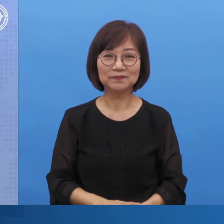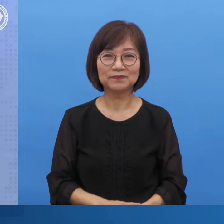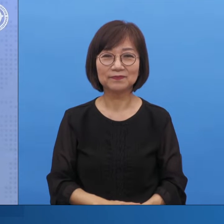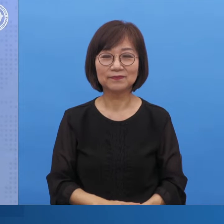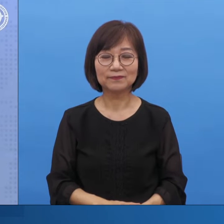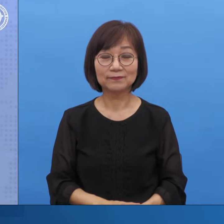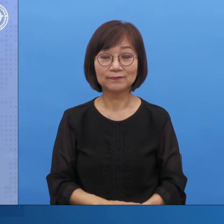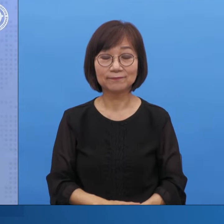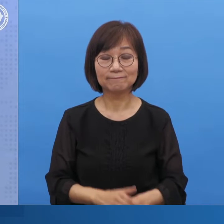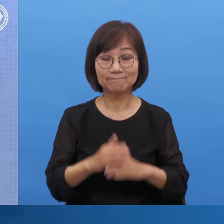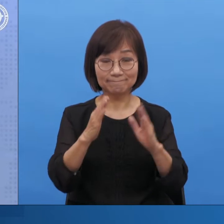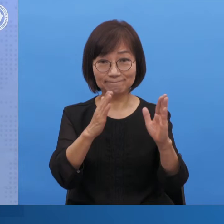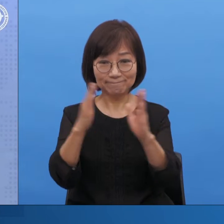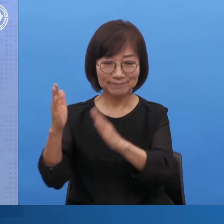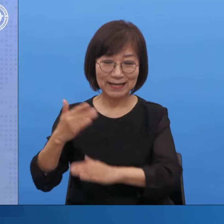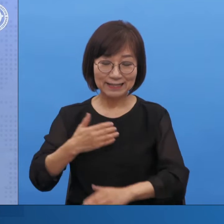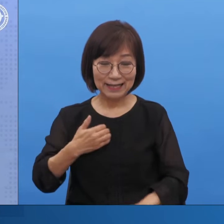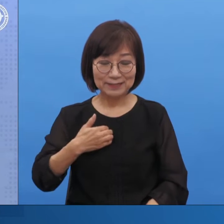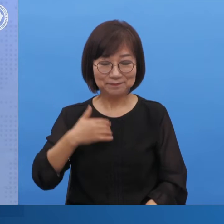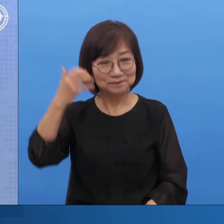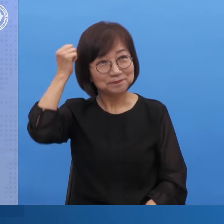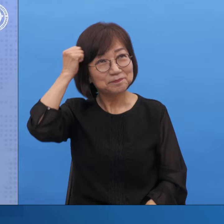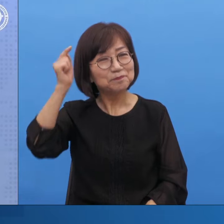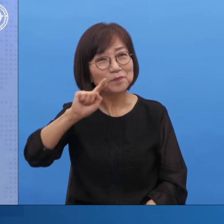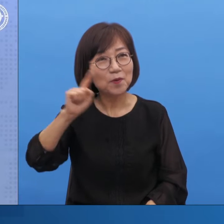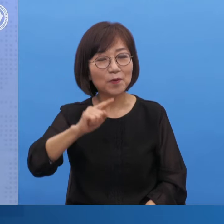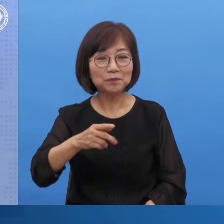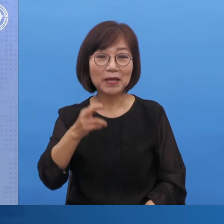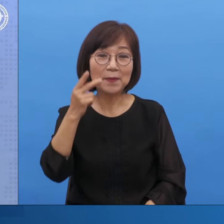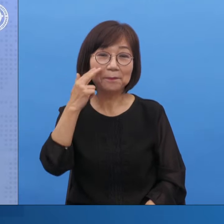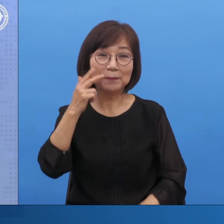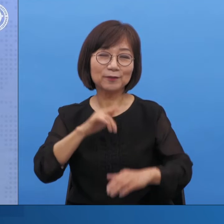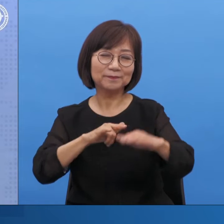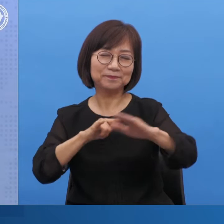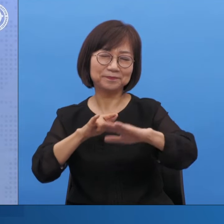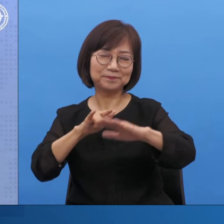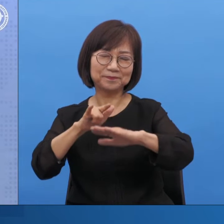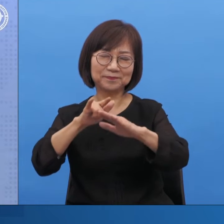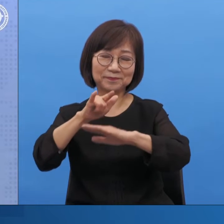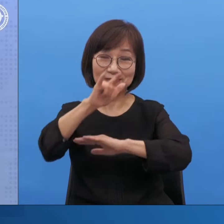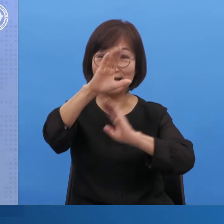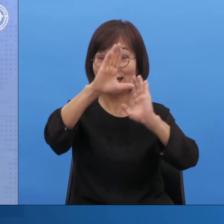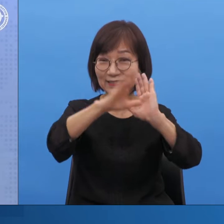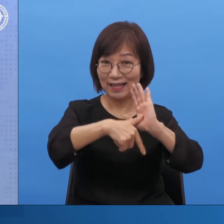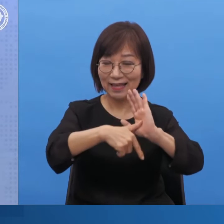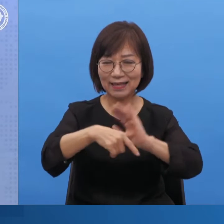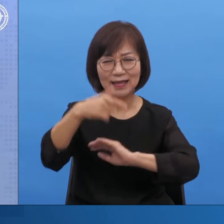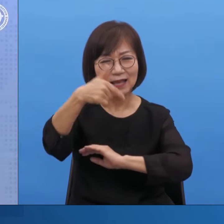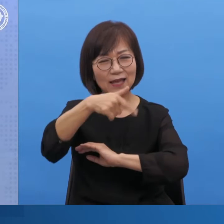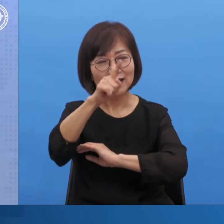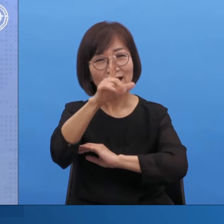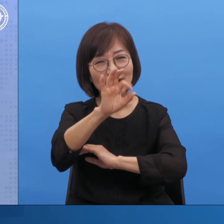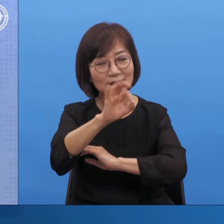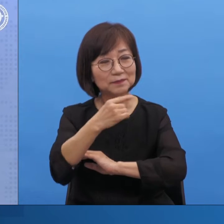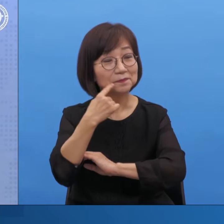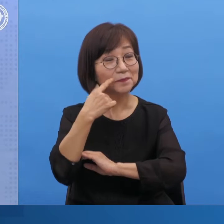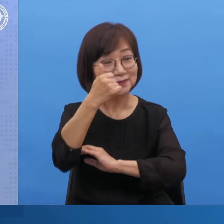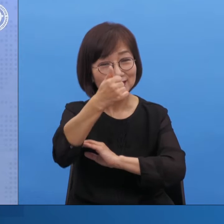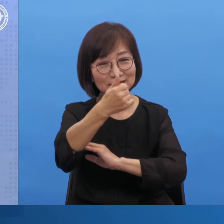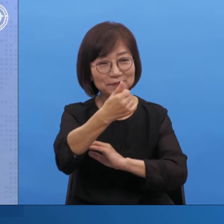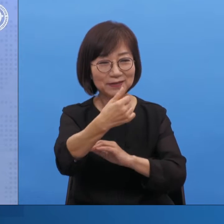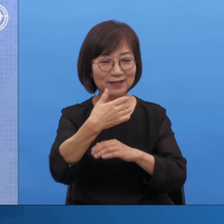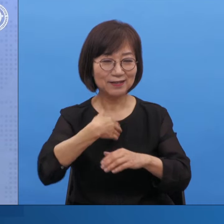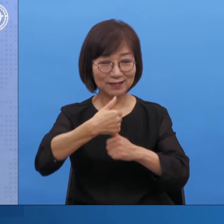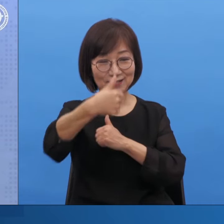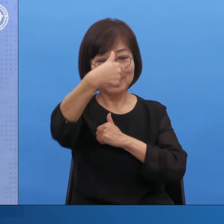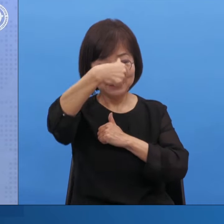I even remember now. 미국을 딱 갔더만은 강무수 목사님이 저보고 인사를 탁 하면서 복음 깨닫게 해주셔서 참